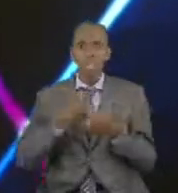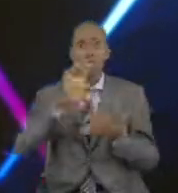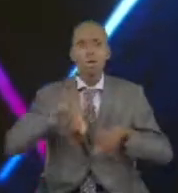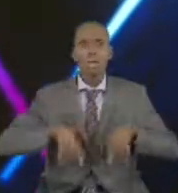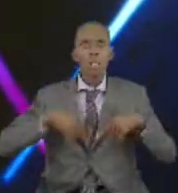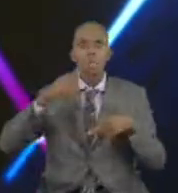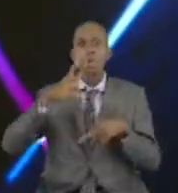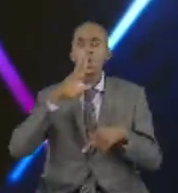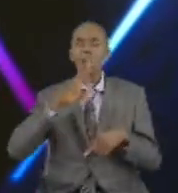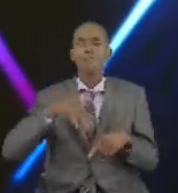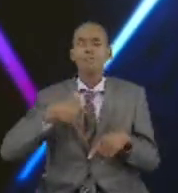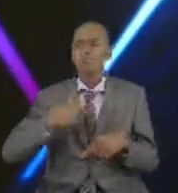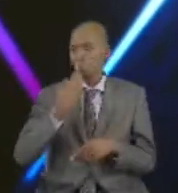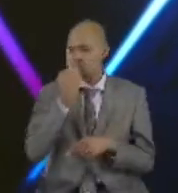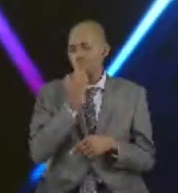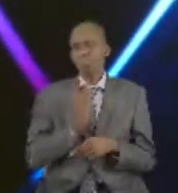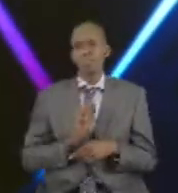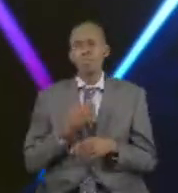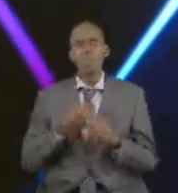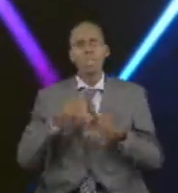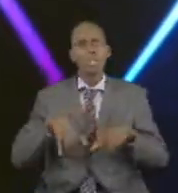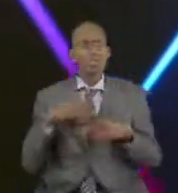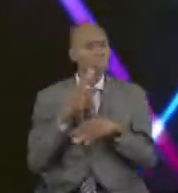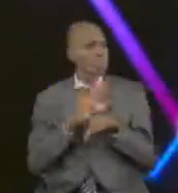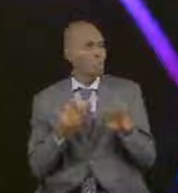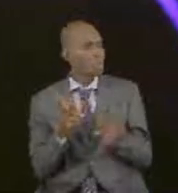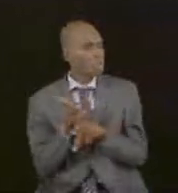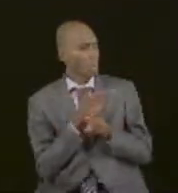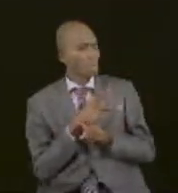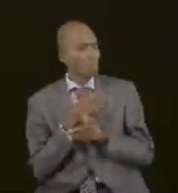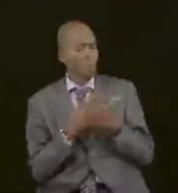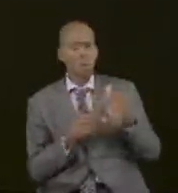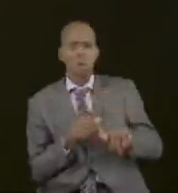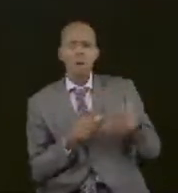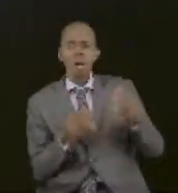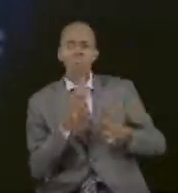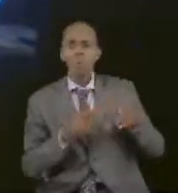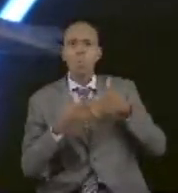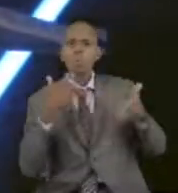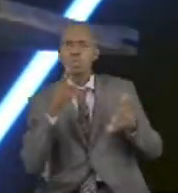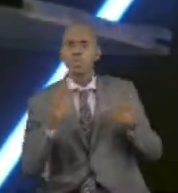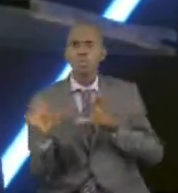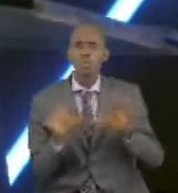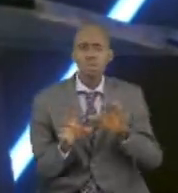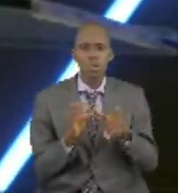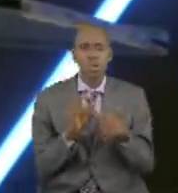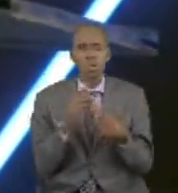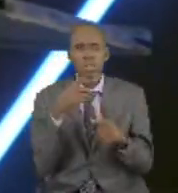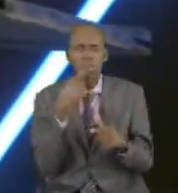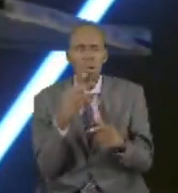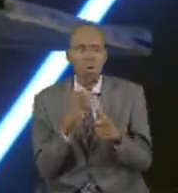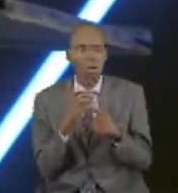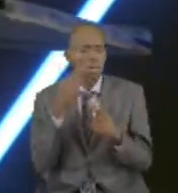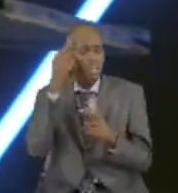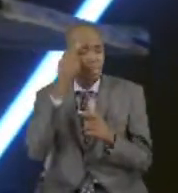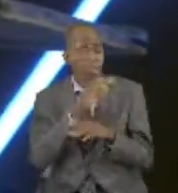vous-même, votre vie est isolée, vous ne vous souciez même pas de ce que ceux qui vous ont dévancé, ceux qui t'ont dévancé pensent, ceux